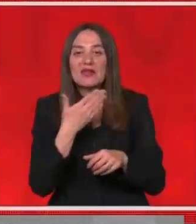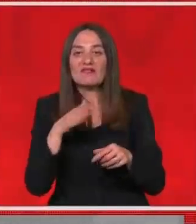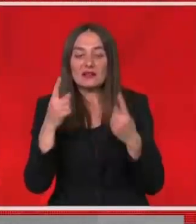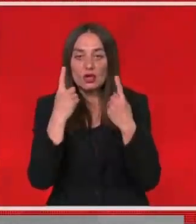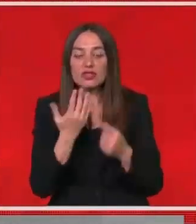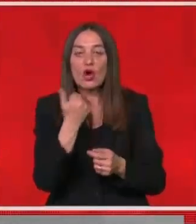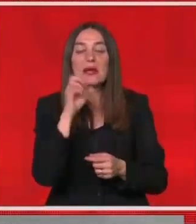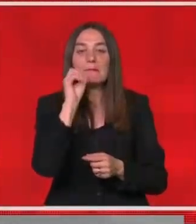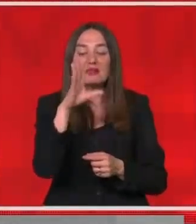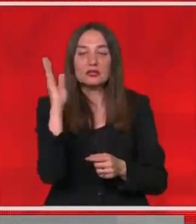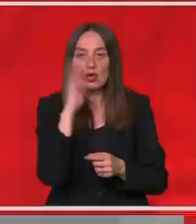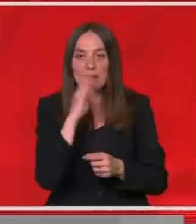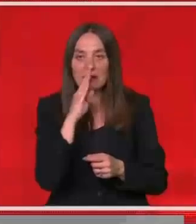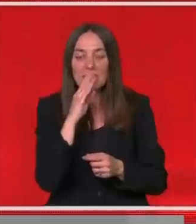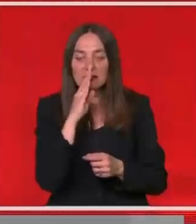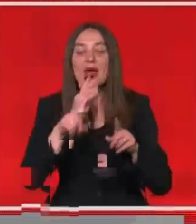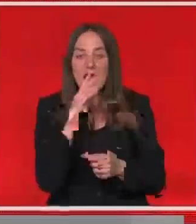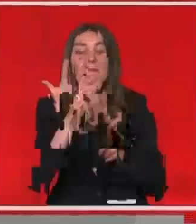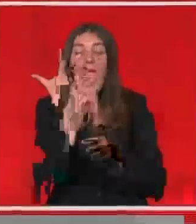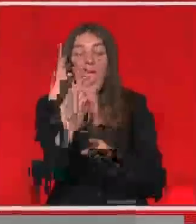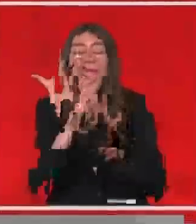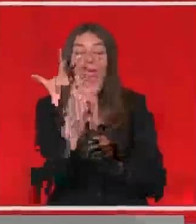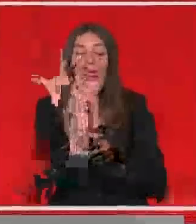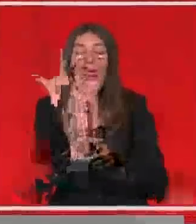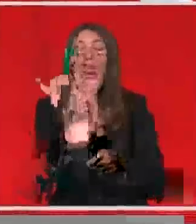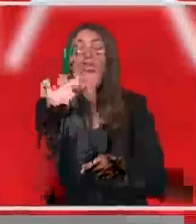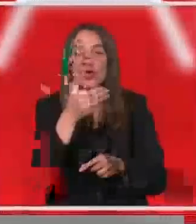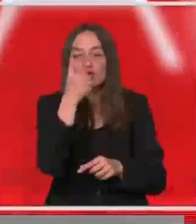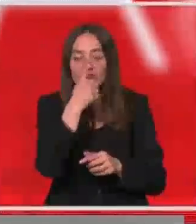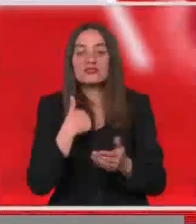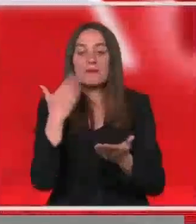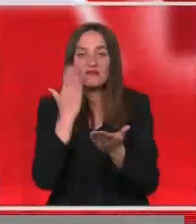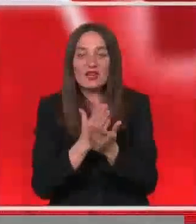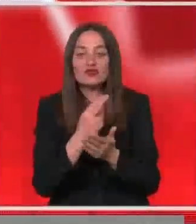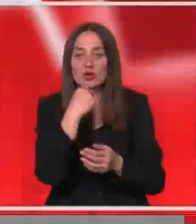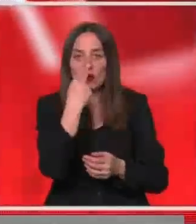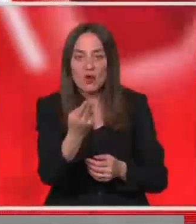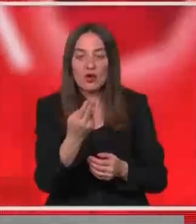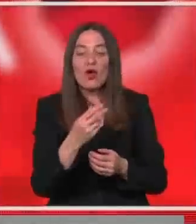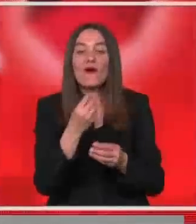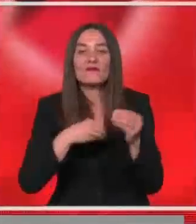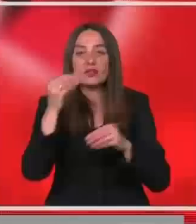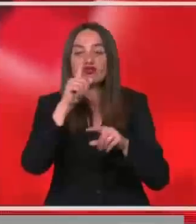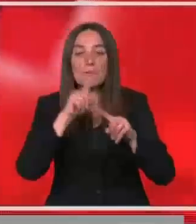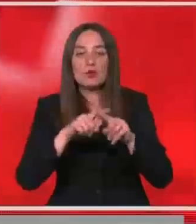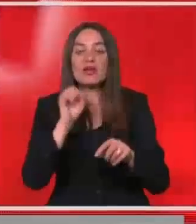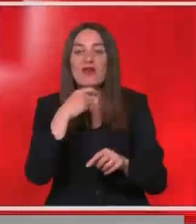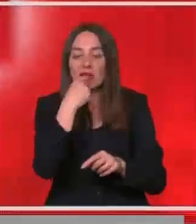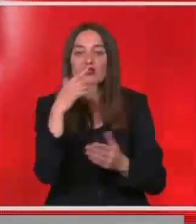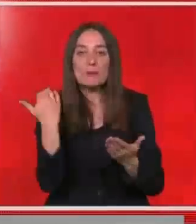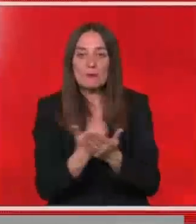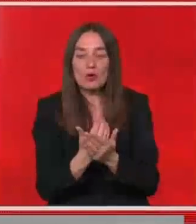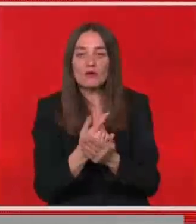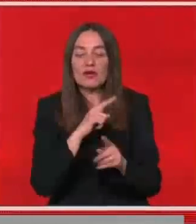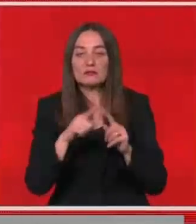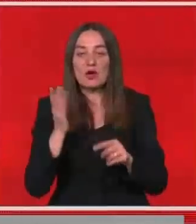stanja, dakle od 15. marta, pa naredna 3 meseca. Ono što sam već odgovorio više puta, da kažem ponovo